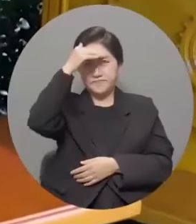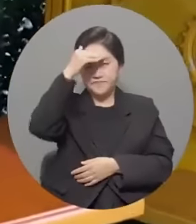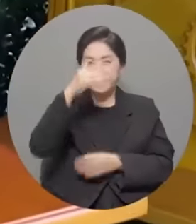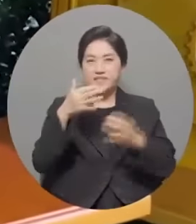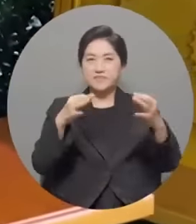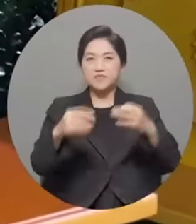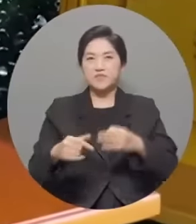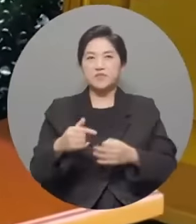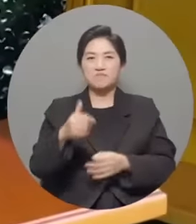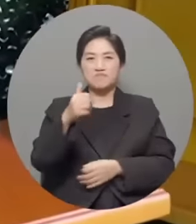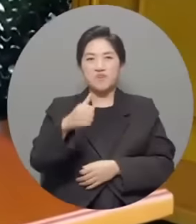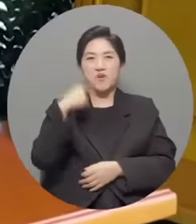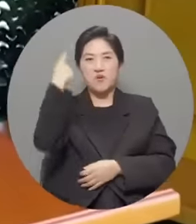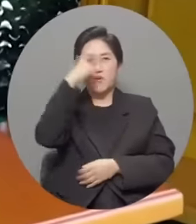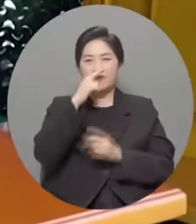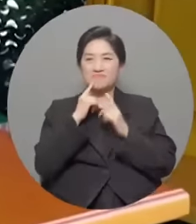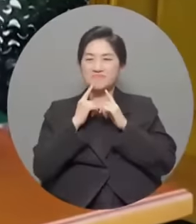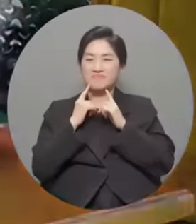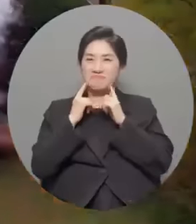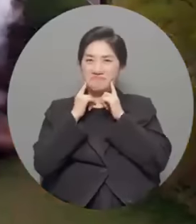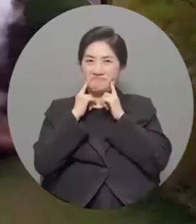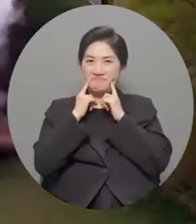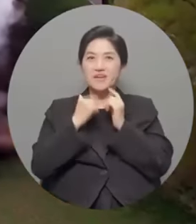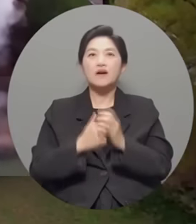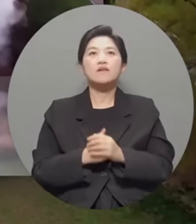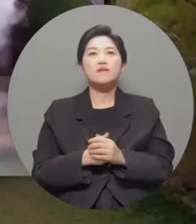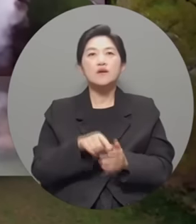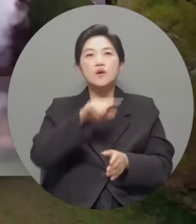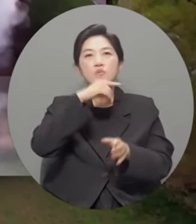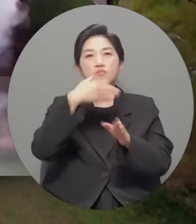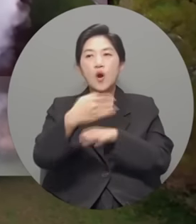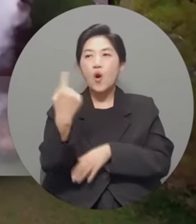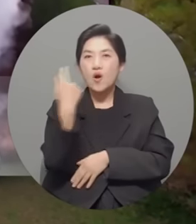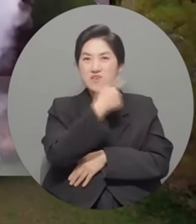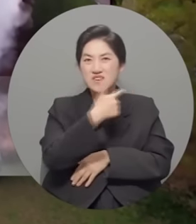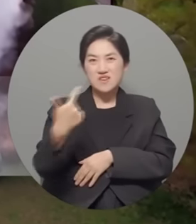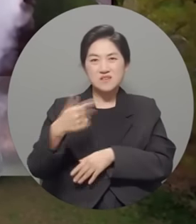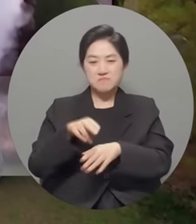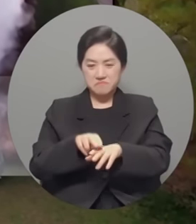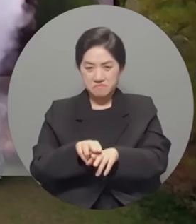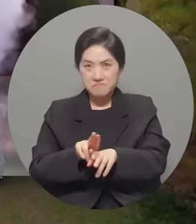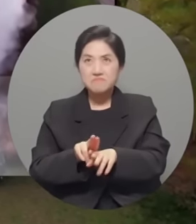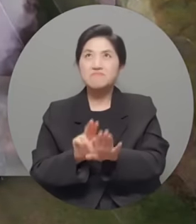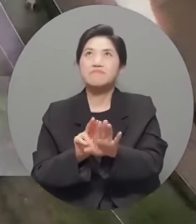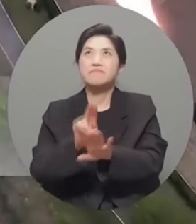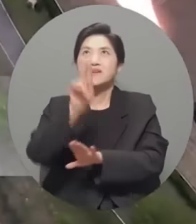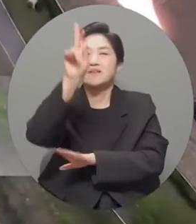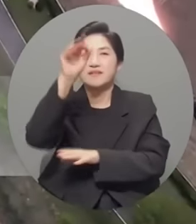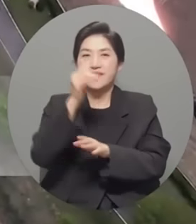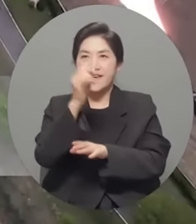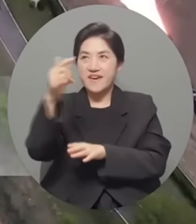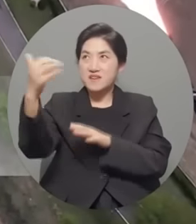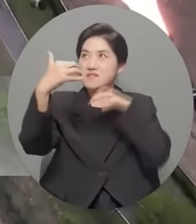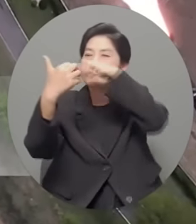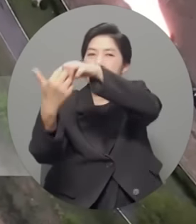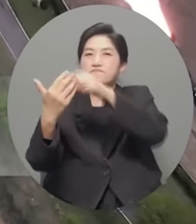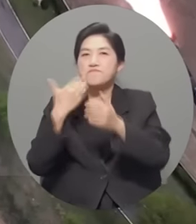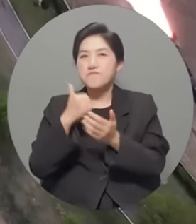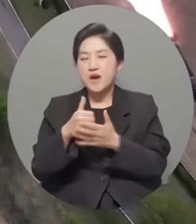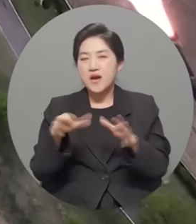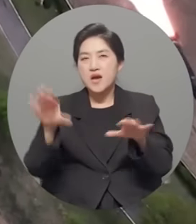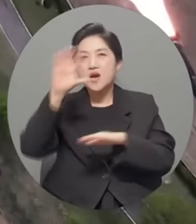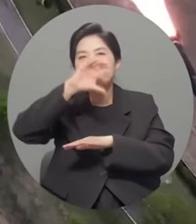위원장의 얼굴엔 웃음이 가득합니다. 북한이 어제 초대형 방사포를 동원한 핵 반격 가상 종합 전술